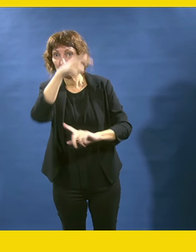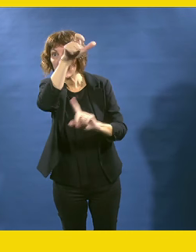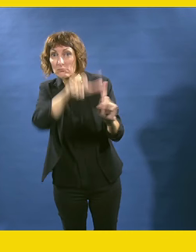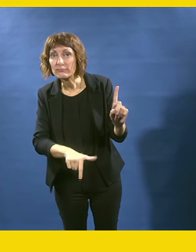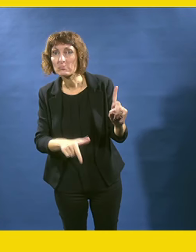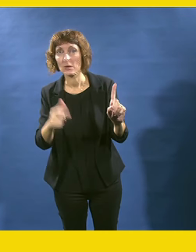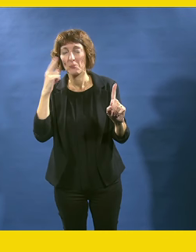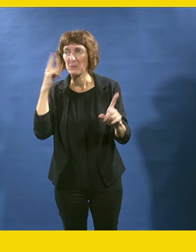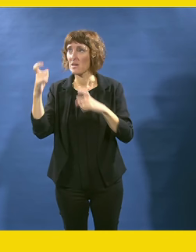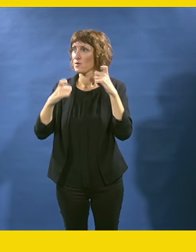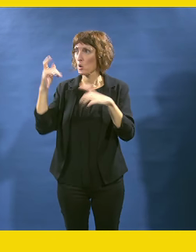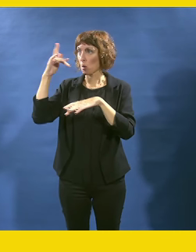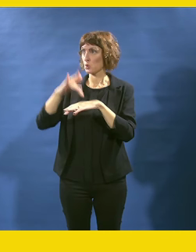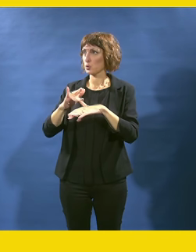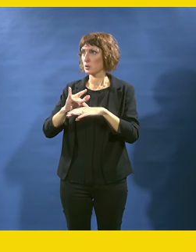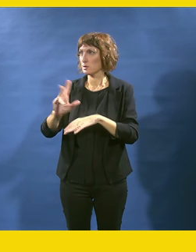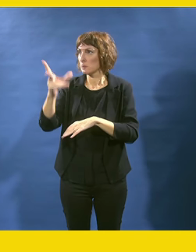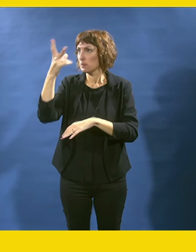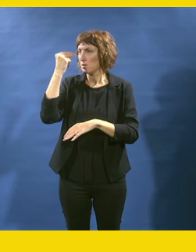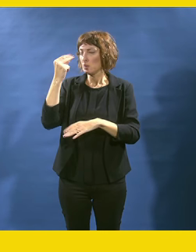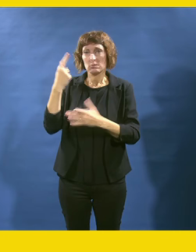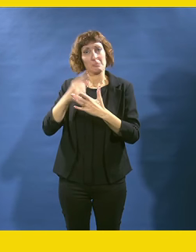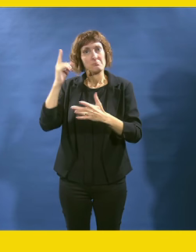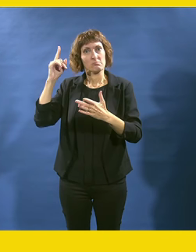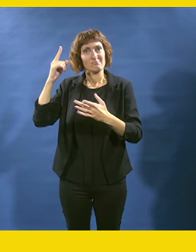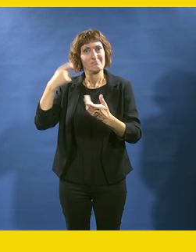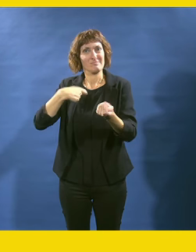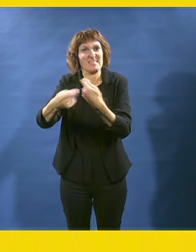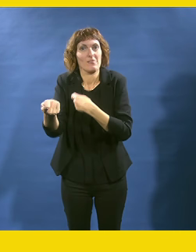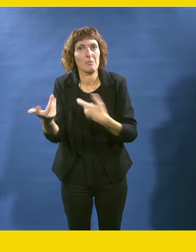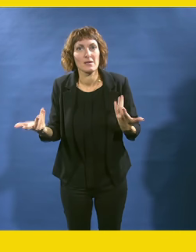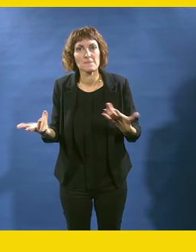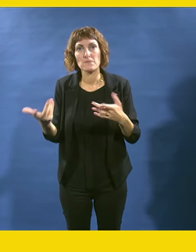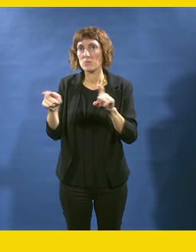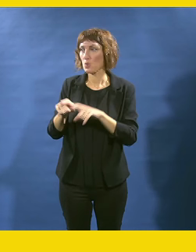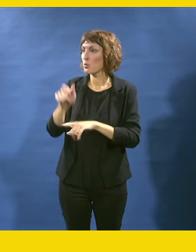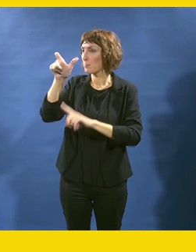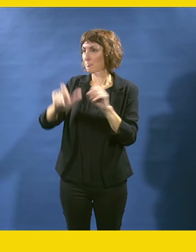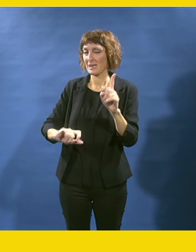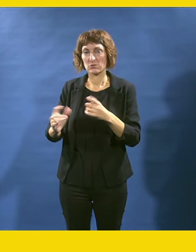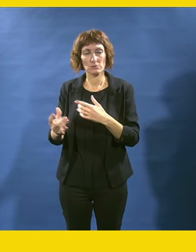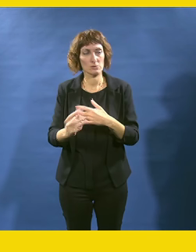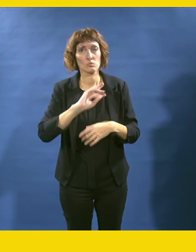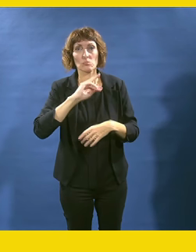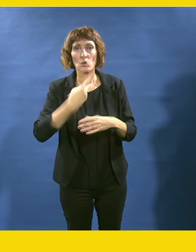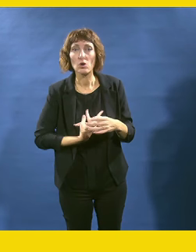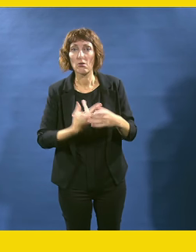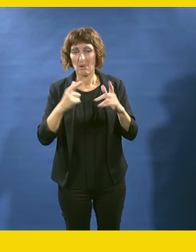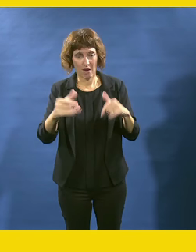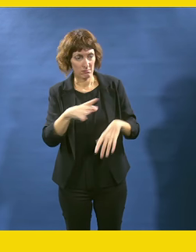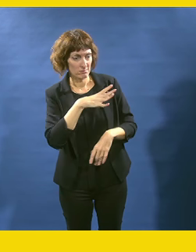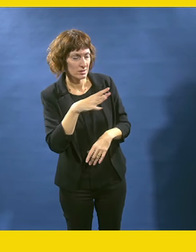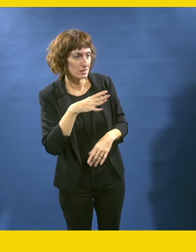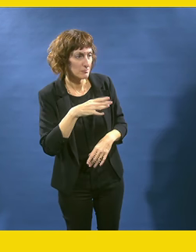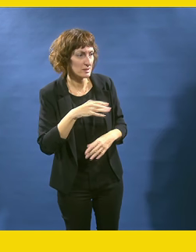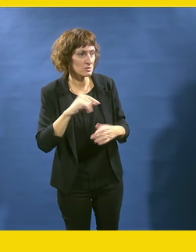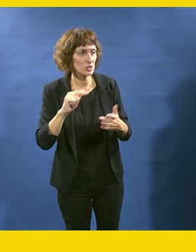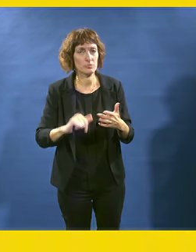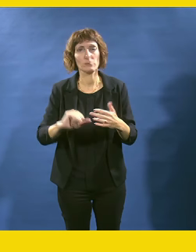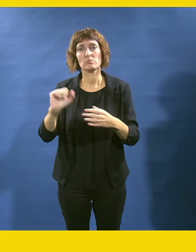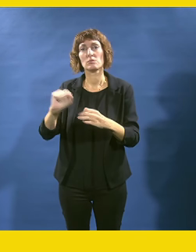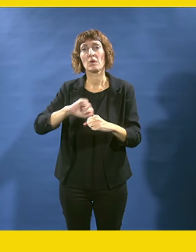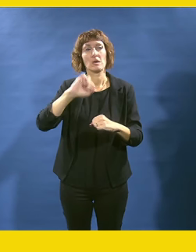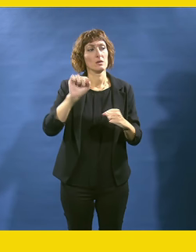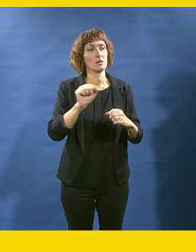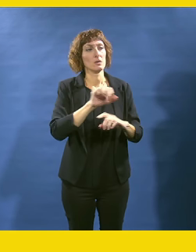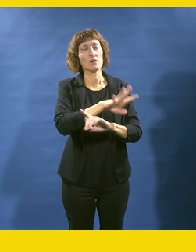le consentement, apprendre aux enfants que les personnes trans existent, que les personnes LGBT existent, qu'elles